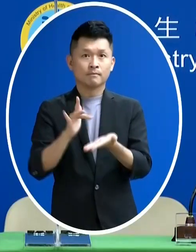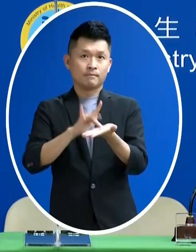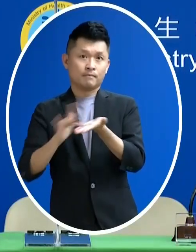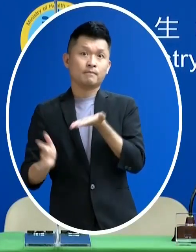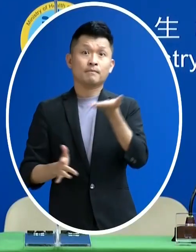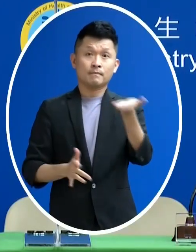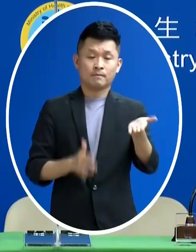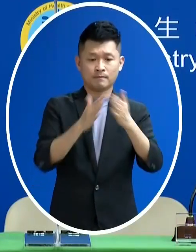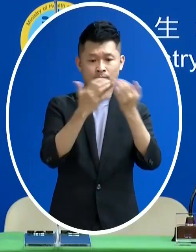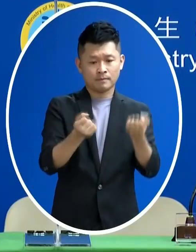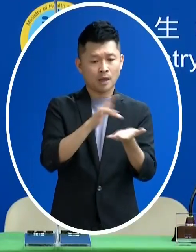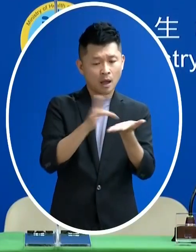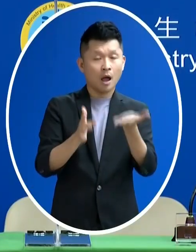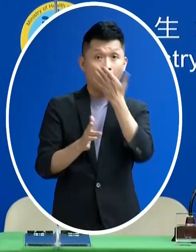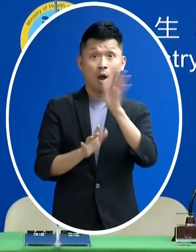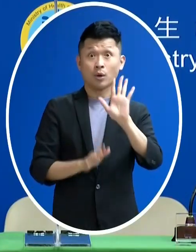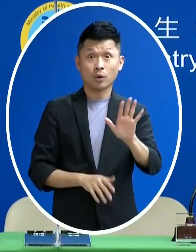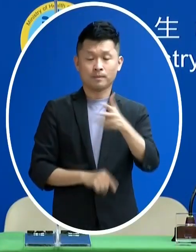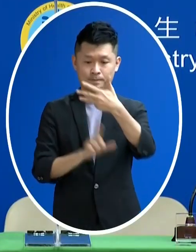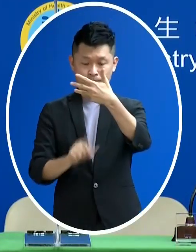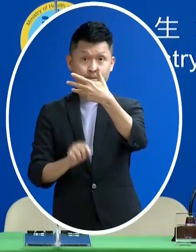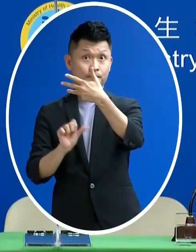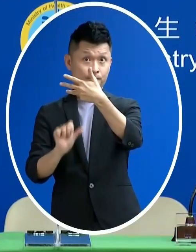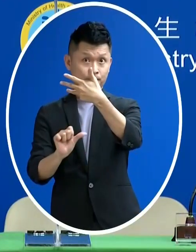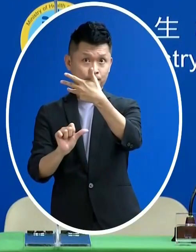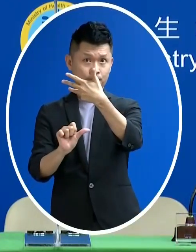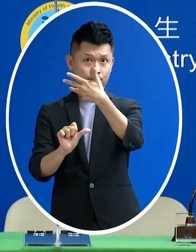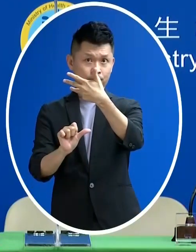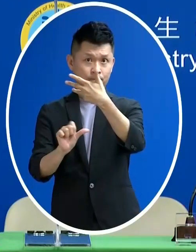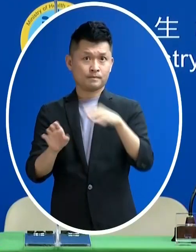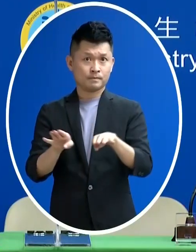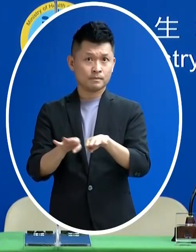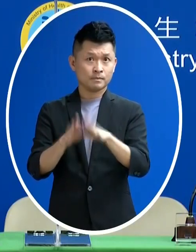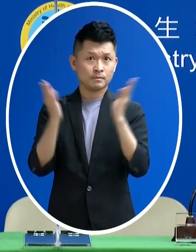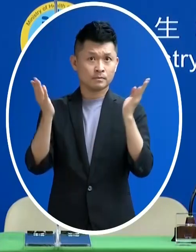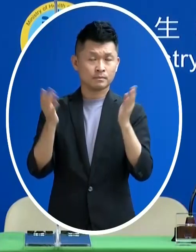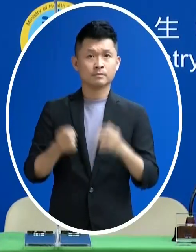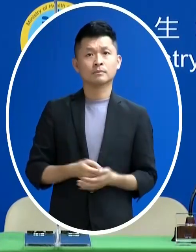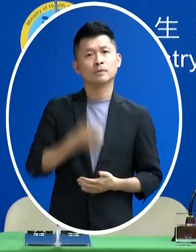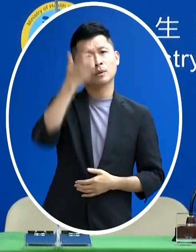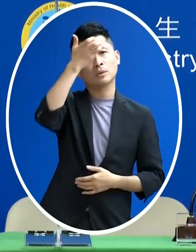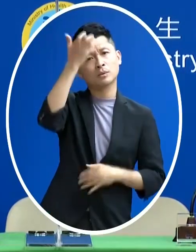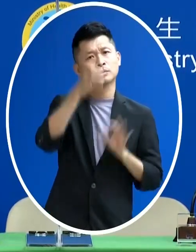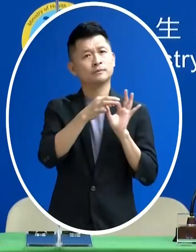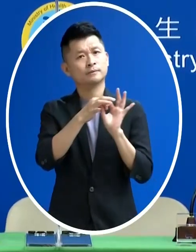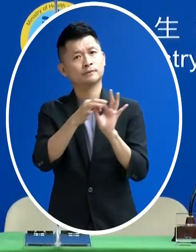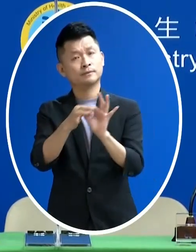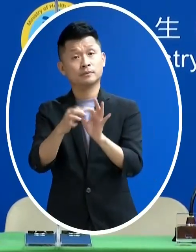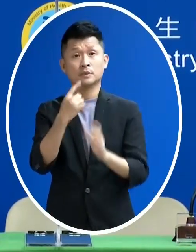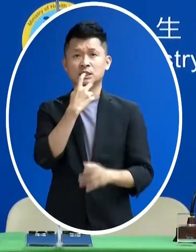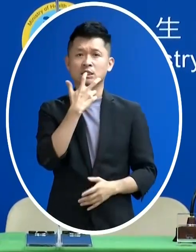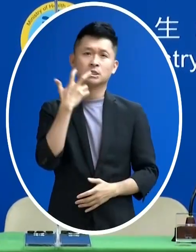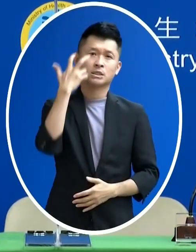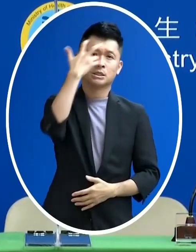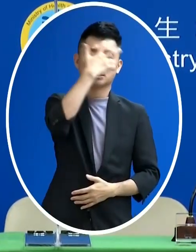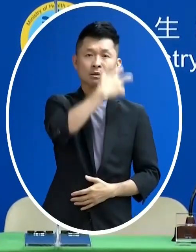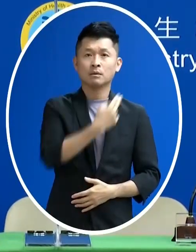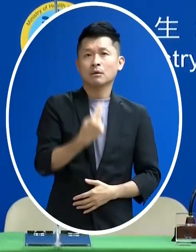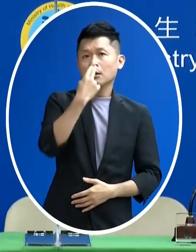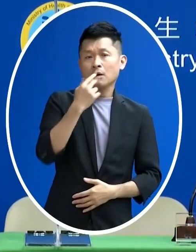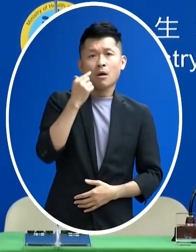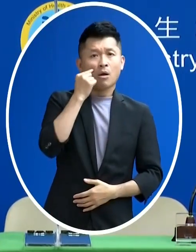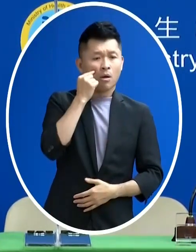在家服用。那到8月5号的时候开始，因为有这个持续的发烧跟脸色苍白以及呼吸困